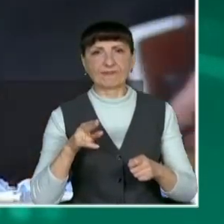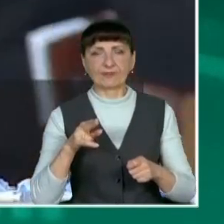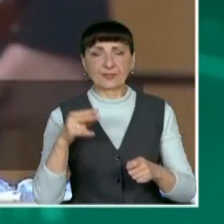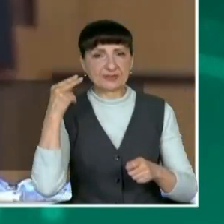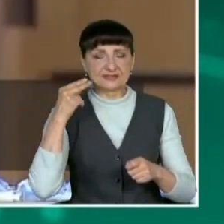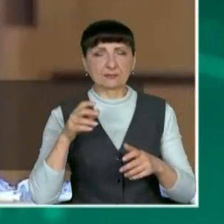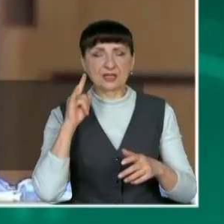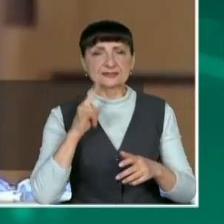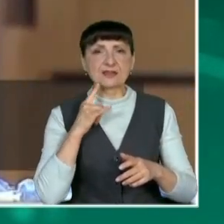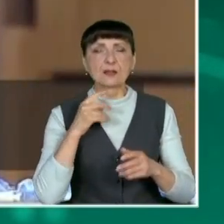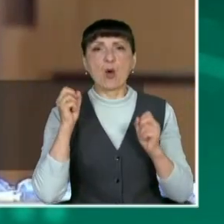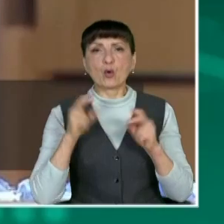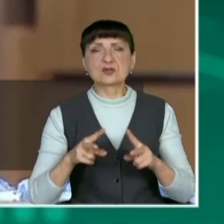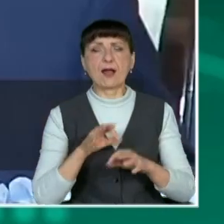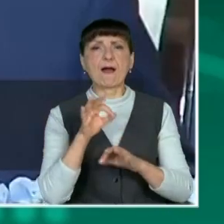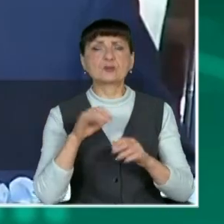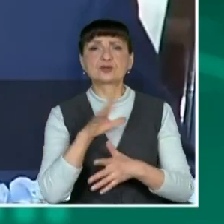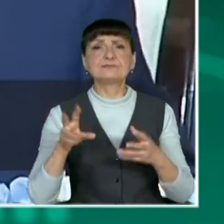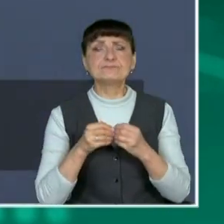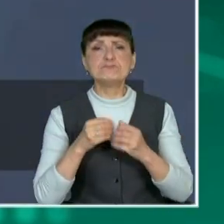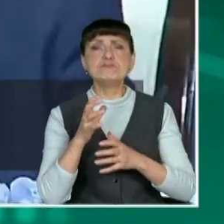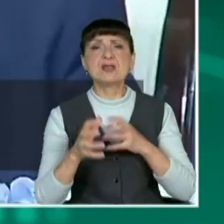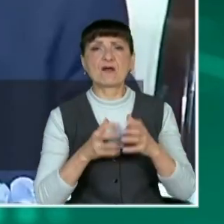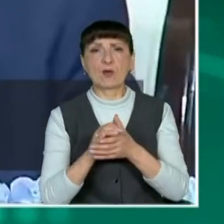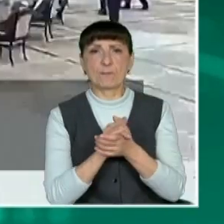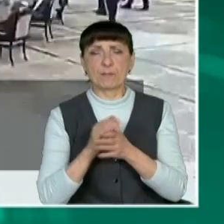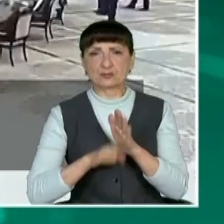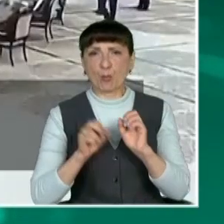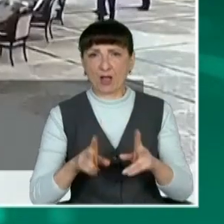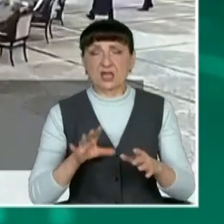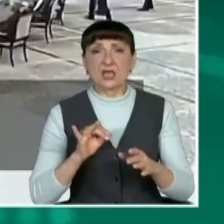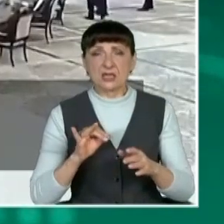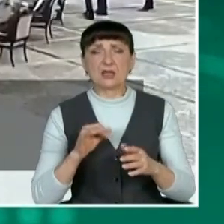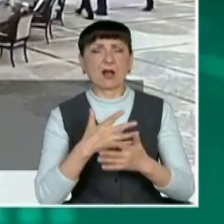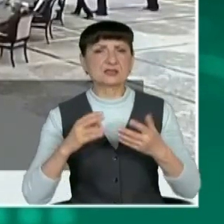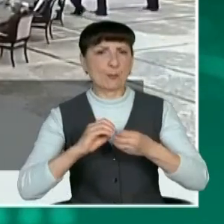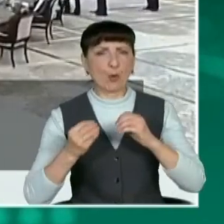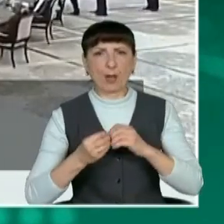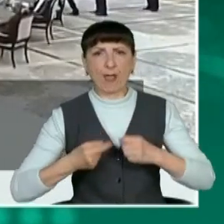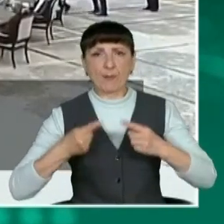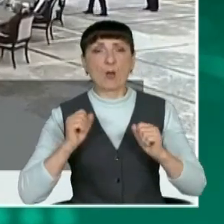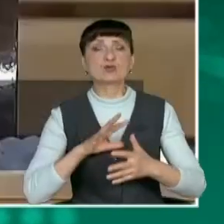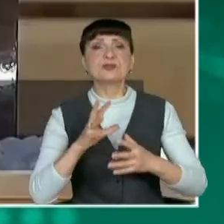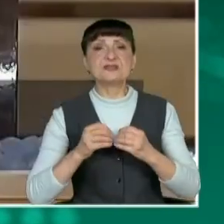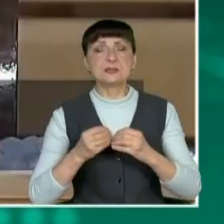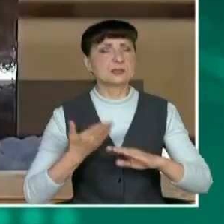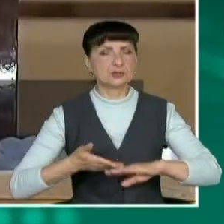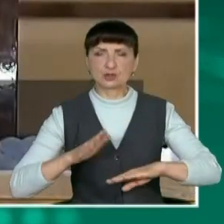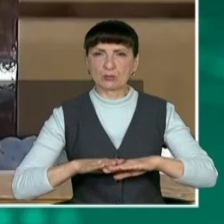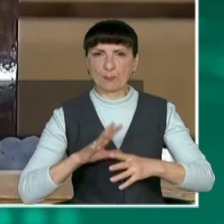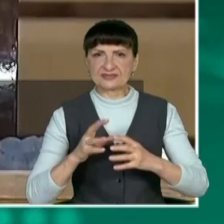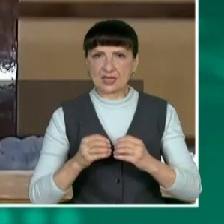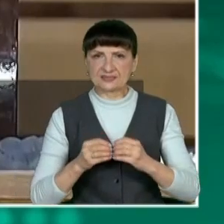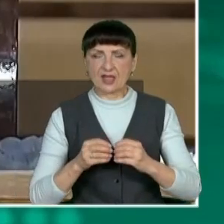под угрозой находится архитектура мировой безопасности. И геополитические противостояния могут привести к тяжелейшим